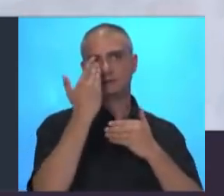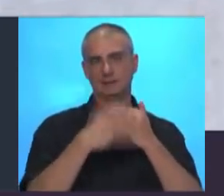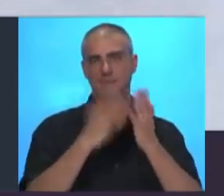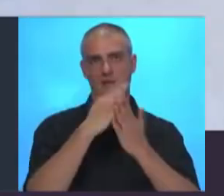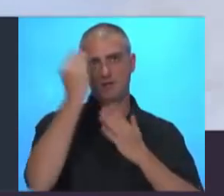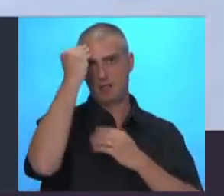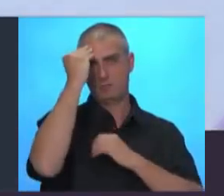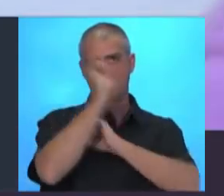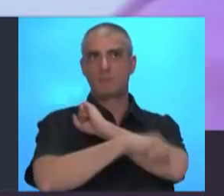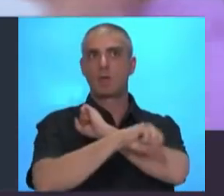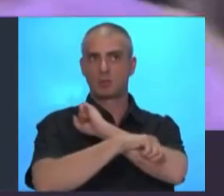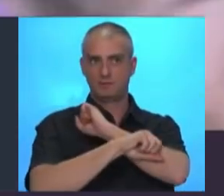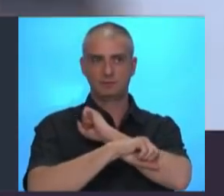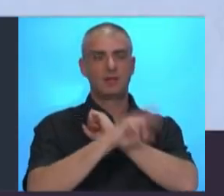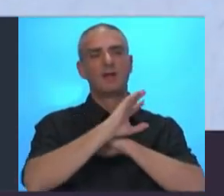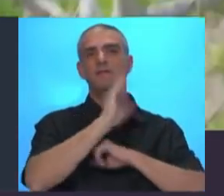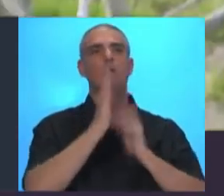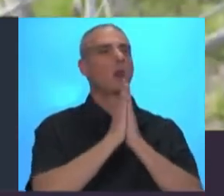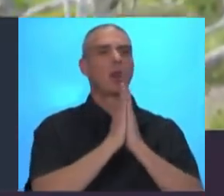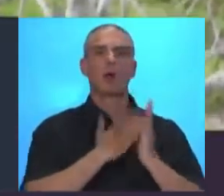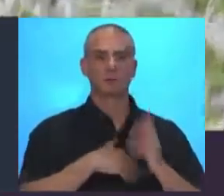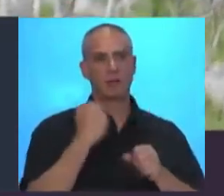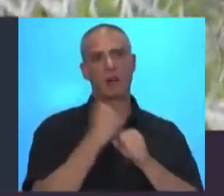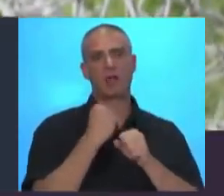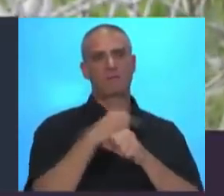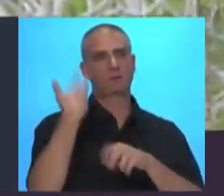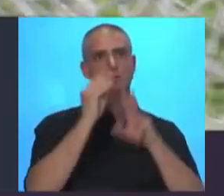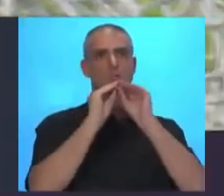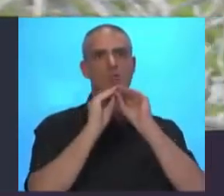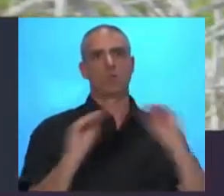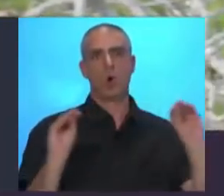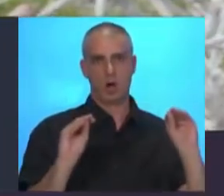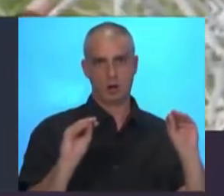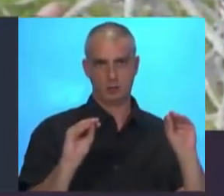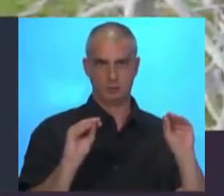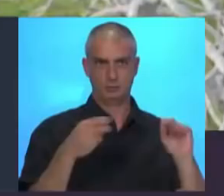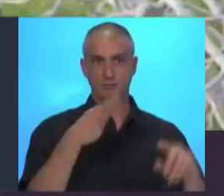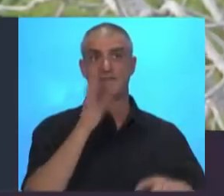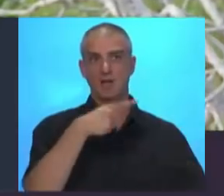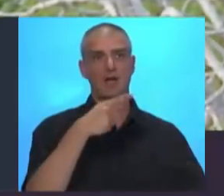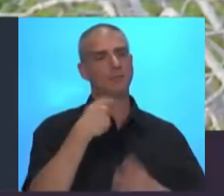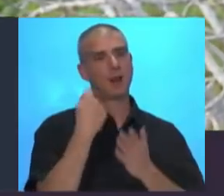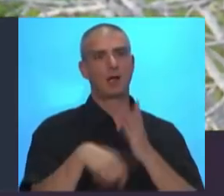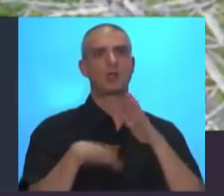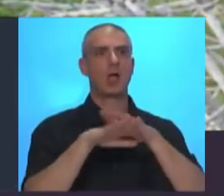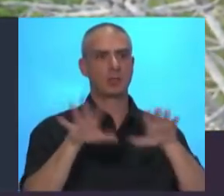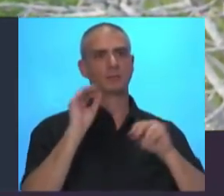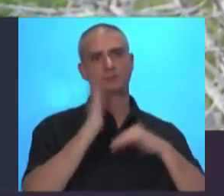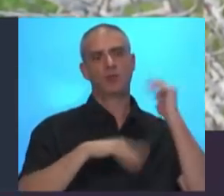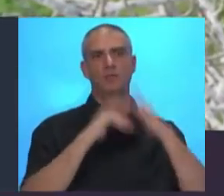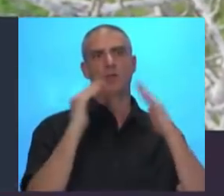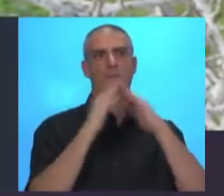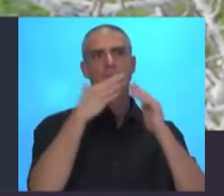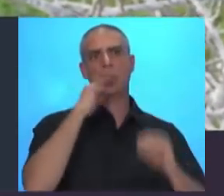לימודיה באקדמיה, וכל מבוקשה היום לעבוד במשרה מלאה כמורה, וגם לקנות חלקת אדמה כדי